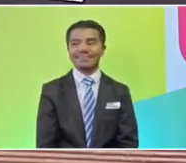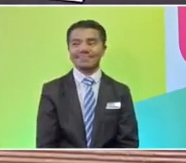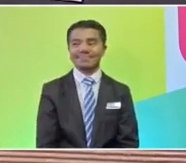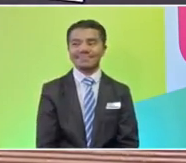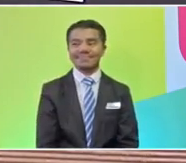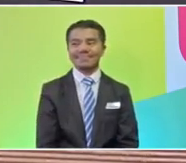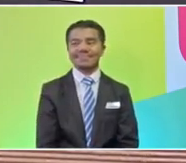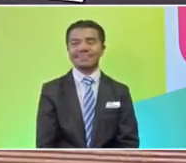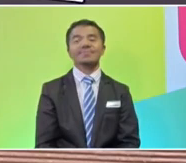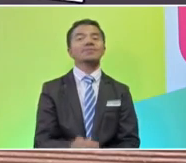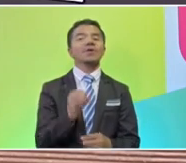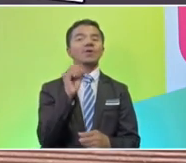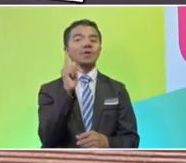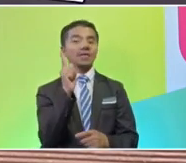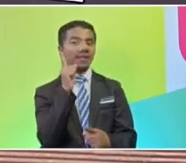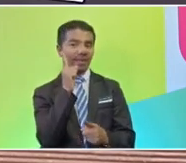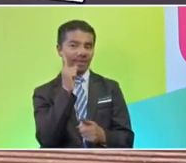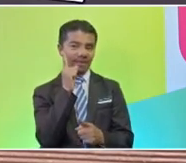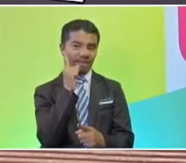yang terakhir